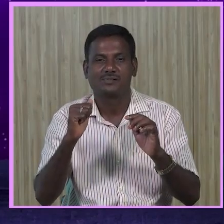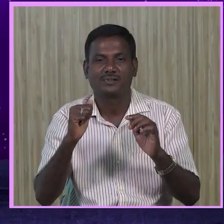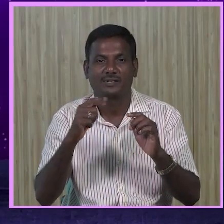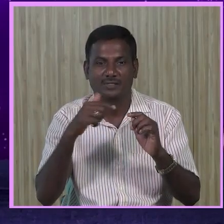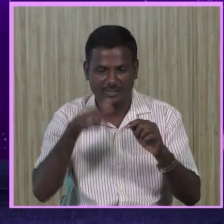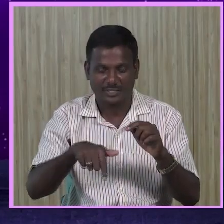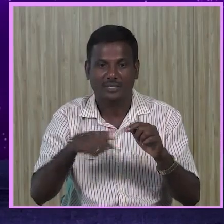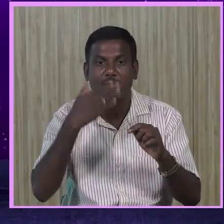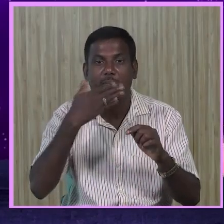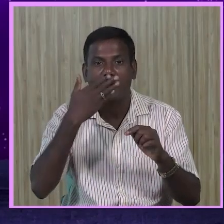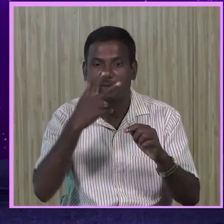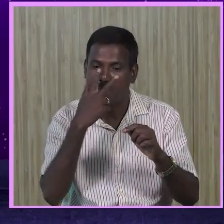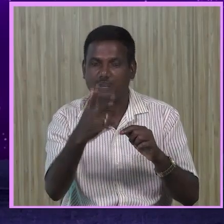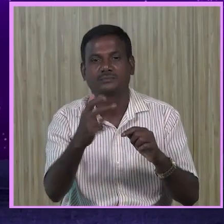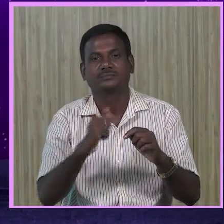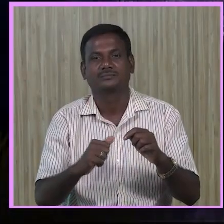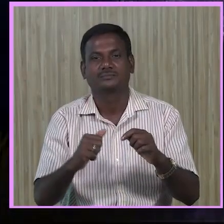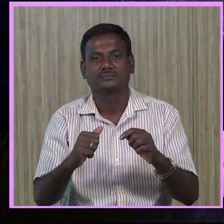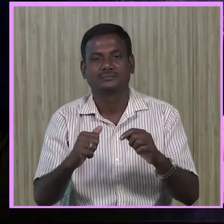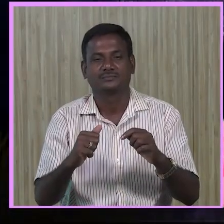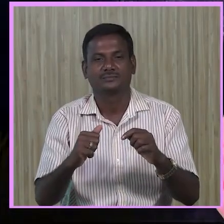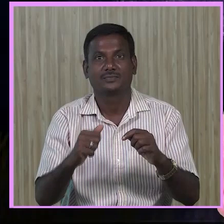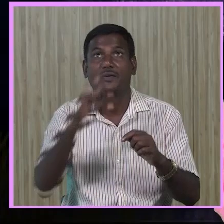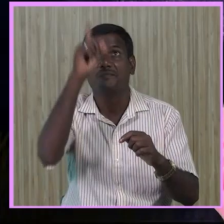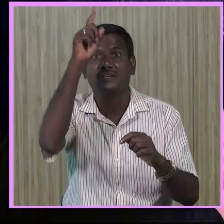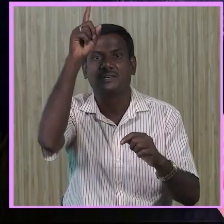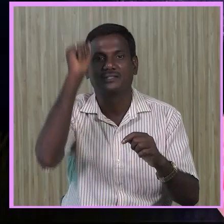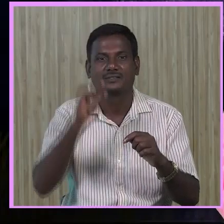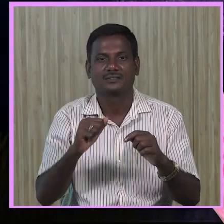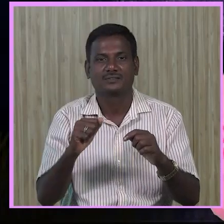என்ன அப்படிங்கிறது தான் இப்போ நம்ம பார்க்க போகிறோம். விண்வெளியில்